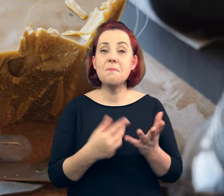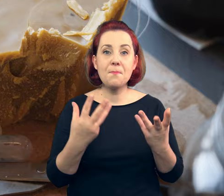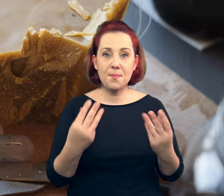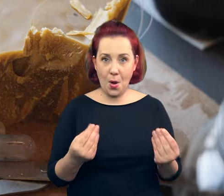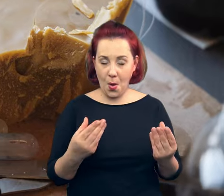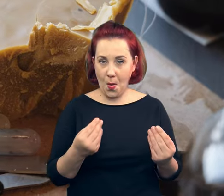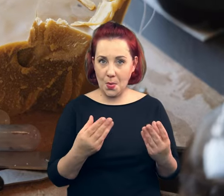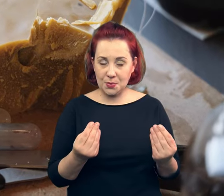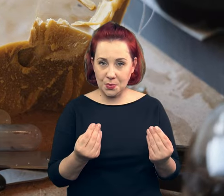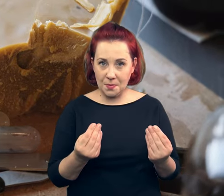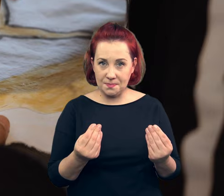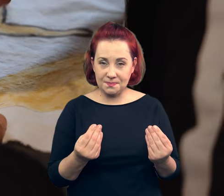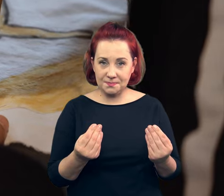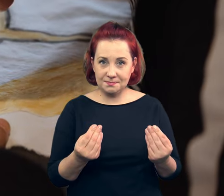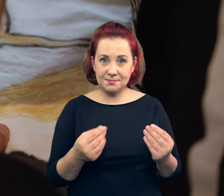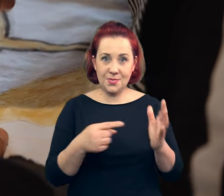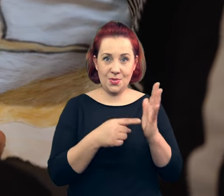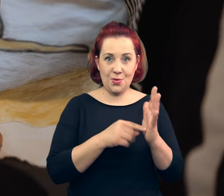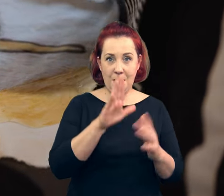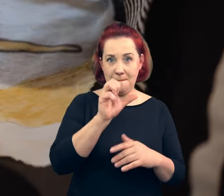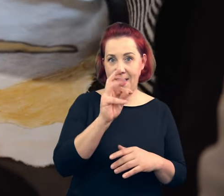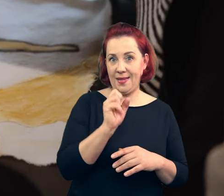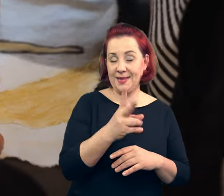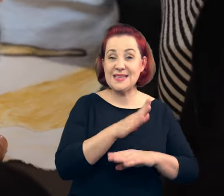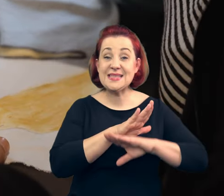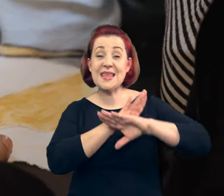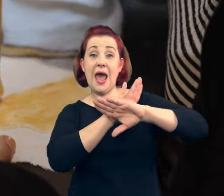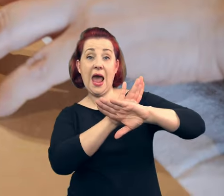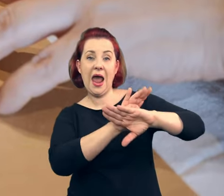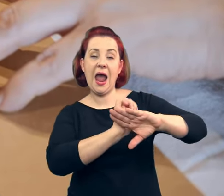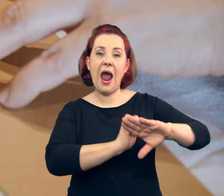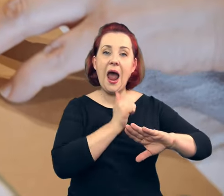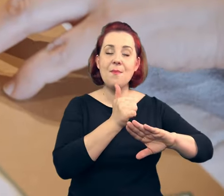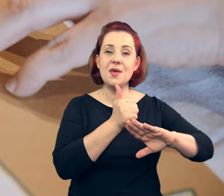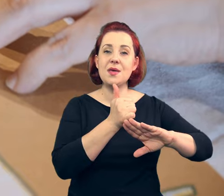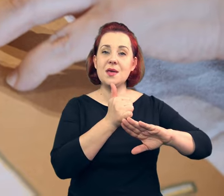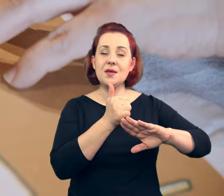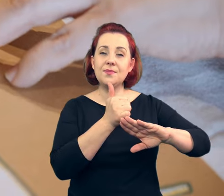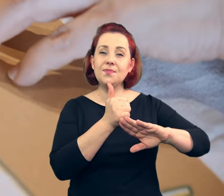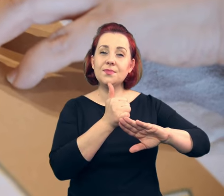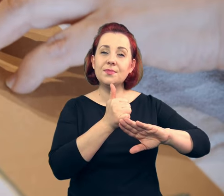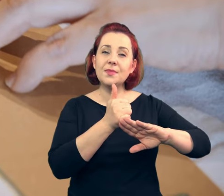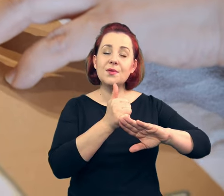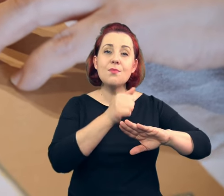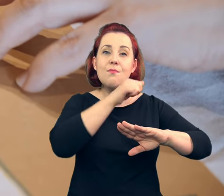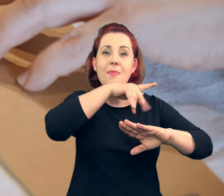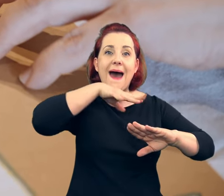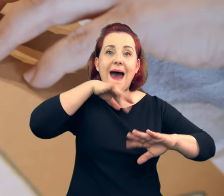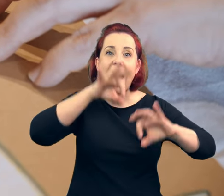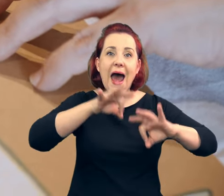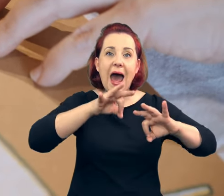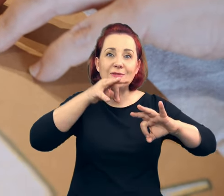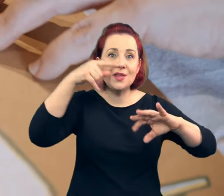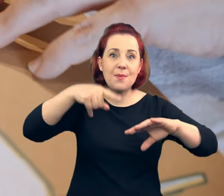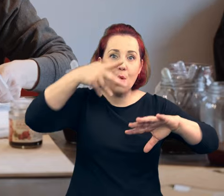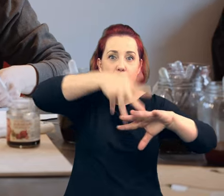do tego, żeby nasz batik zabezpieczyć przed wpływaniem barwnika tam, gdzie nie